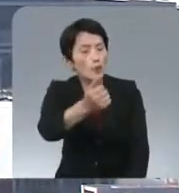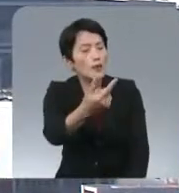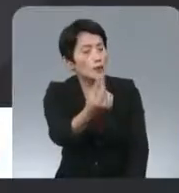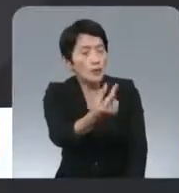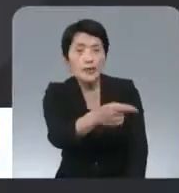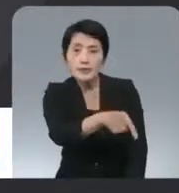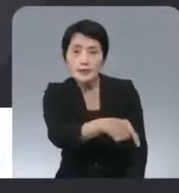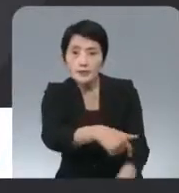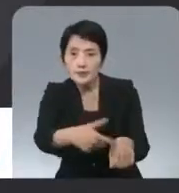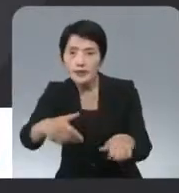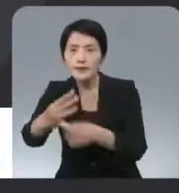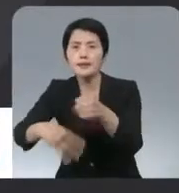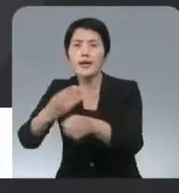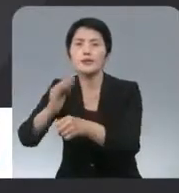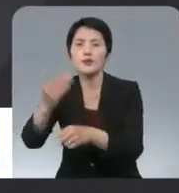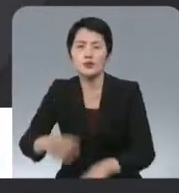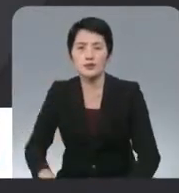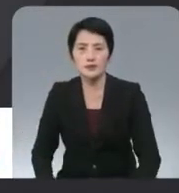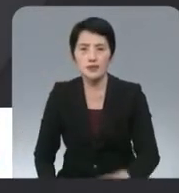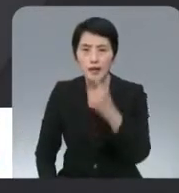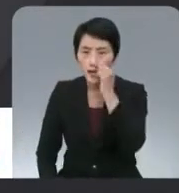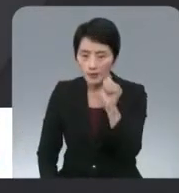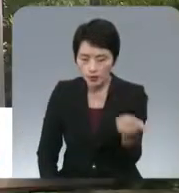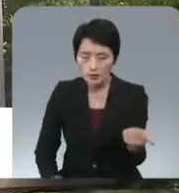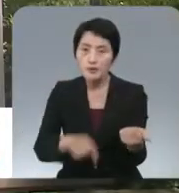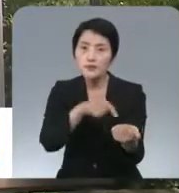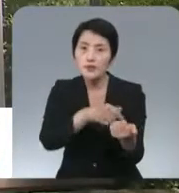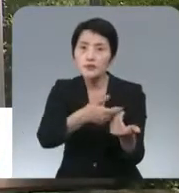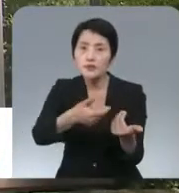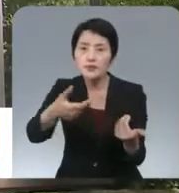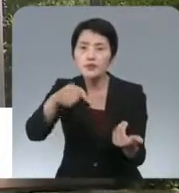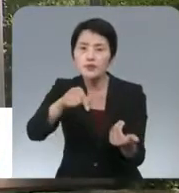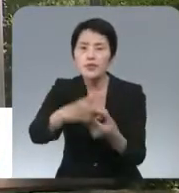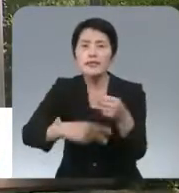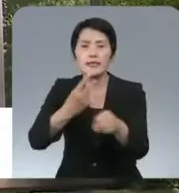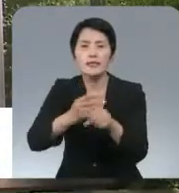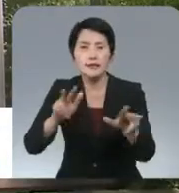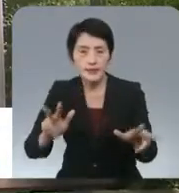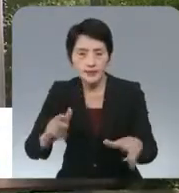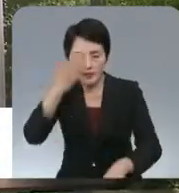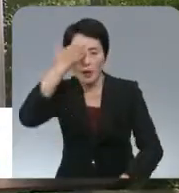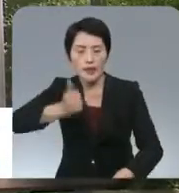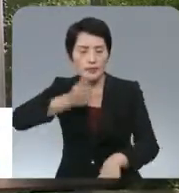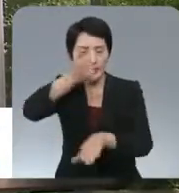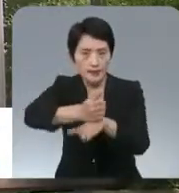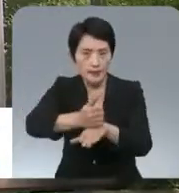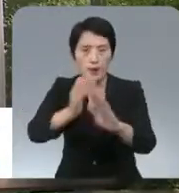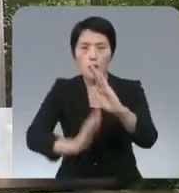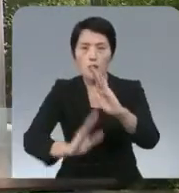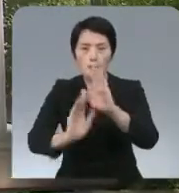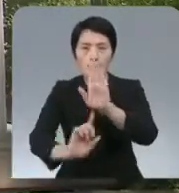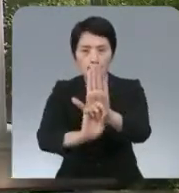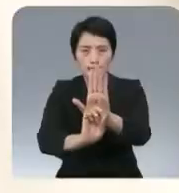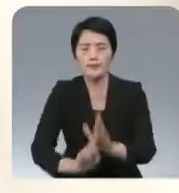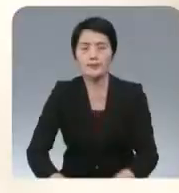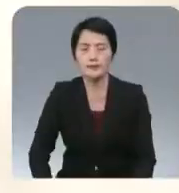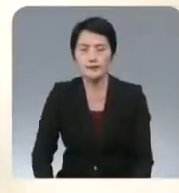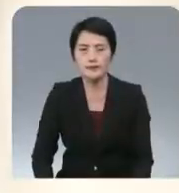ましたサムスン電子の今年7月から9月までの営業利益は10兆8525億